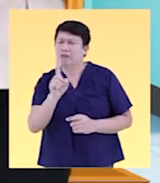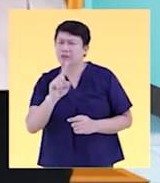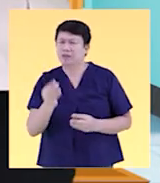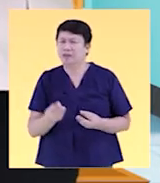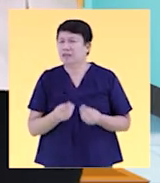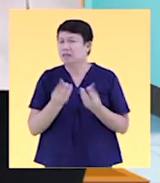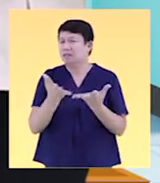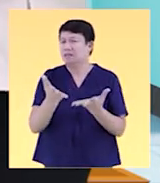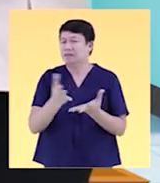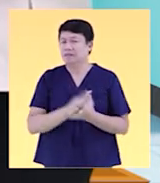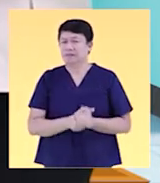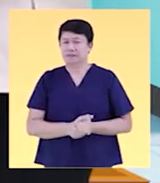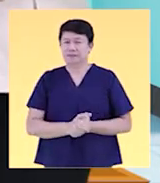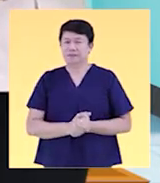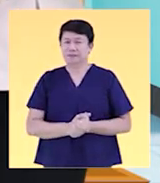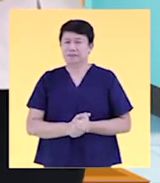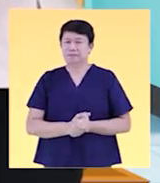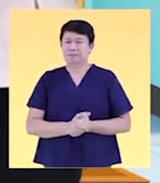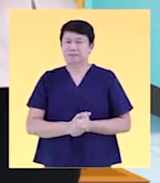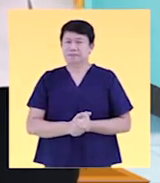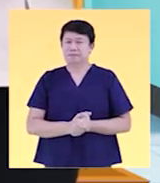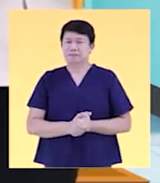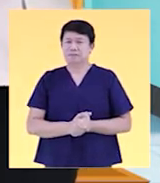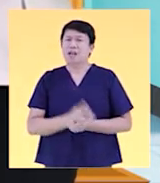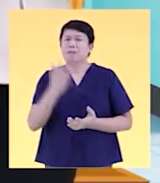given dito?